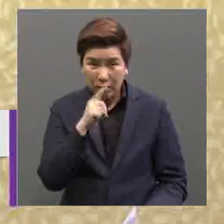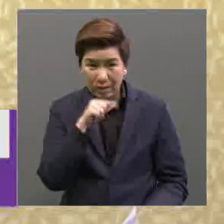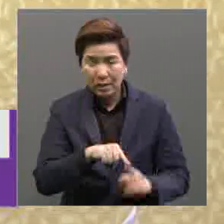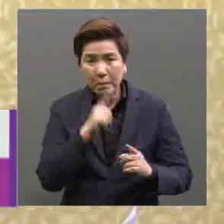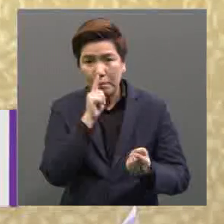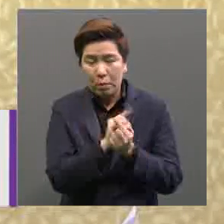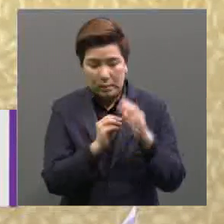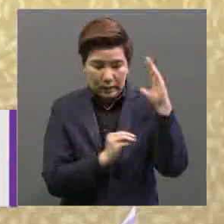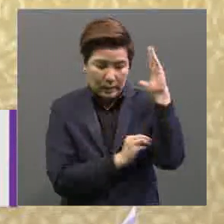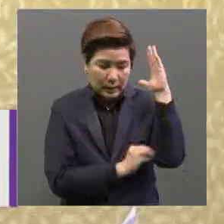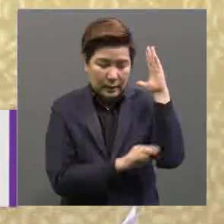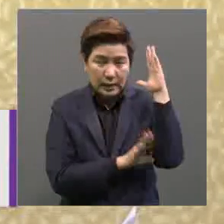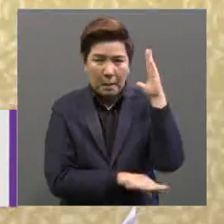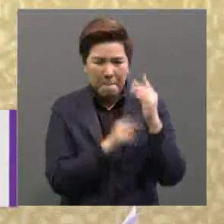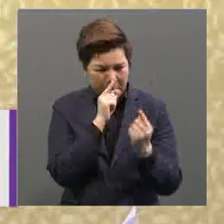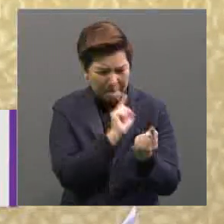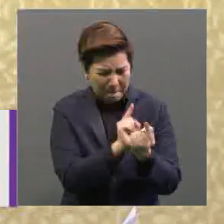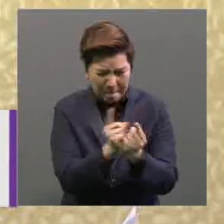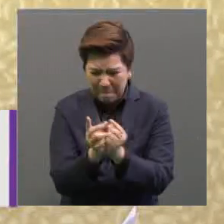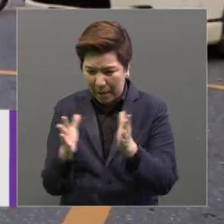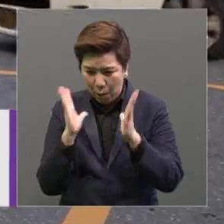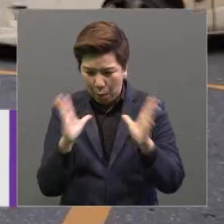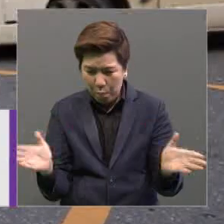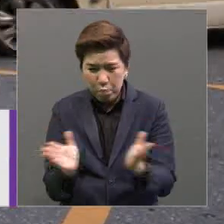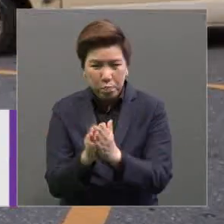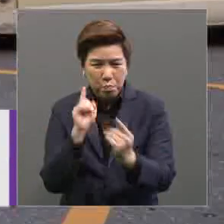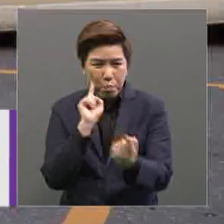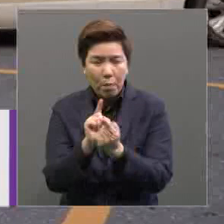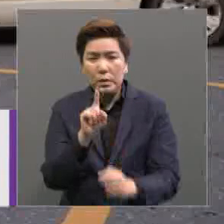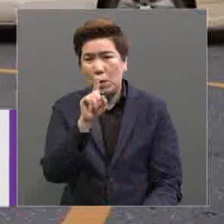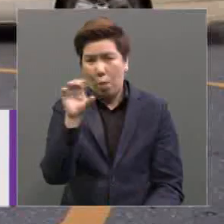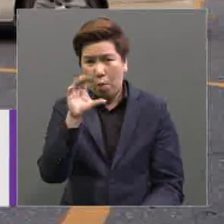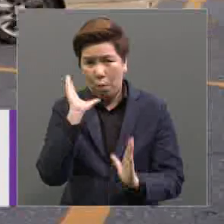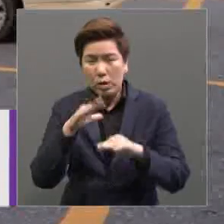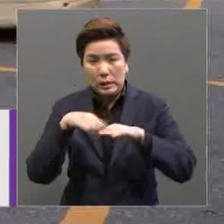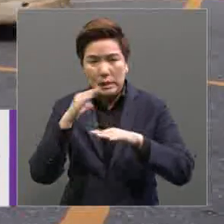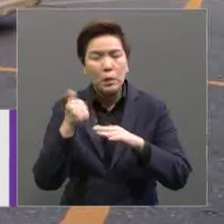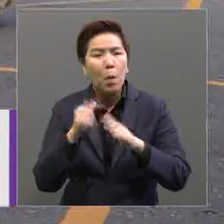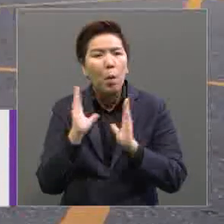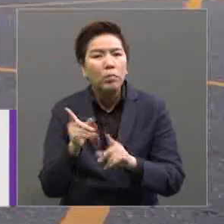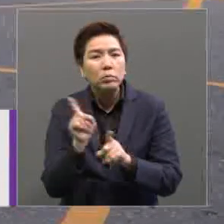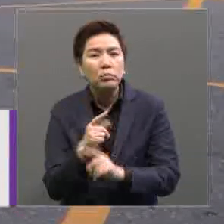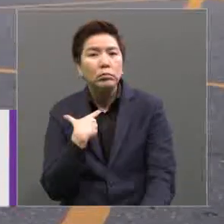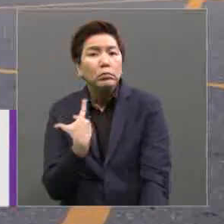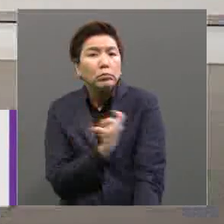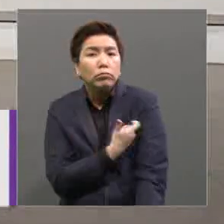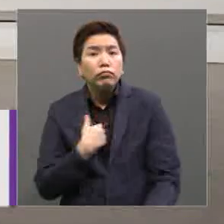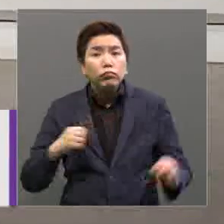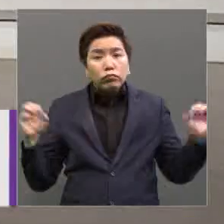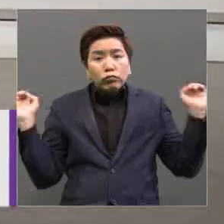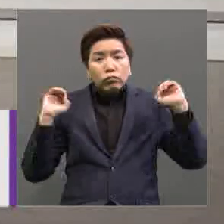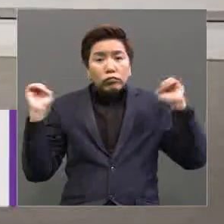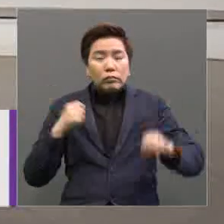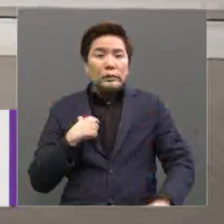กรนใน 3จังหวัดชายแดนภาคใต้จำนวนมากเพราะผู้ป่วยยืนยันกว่า 100รายนะครับทุกรายเป็นกลุ่มที่ยังไม่ได้รับวัซีนมาก่อน